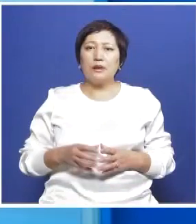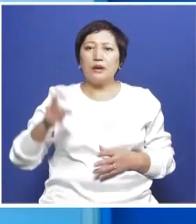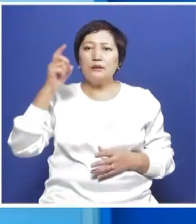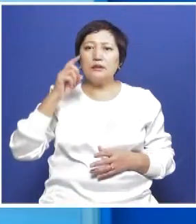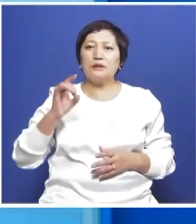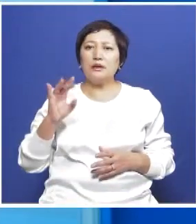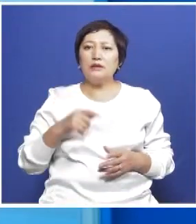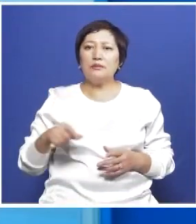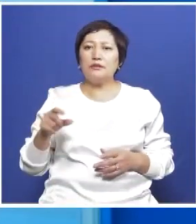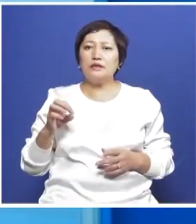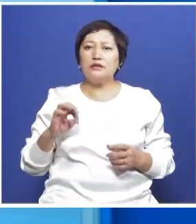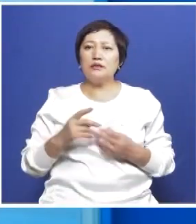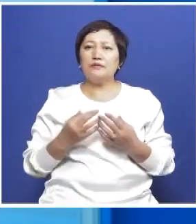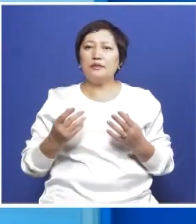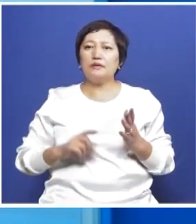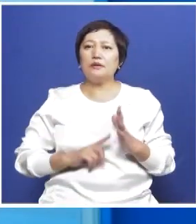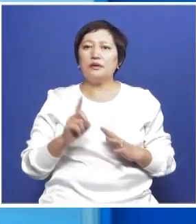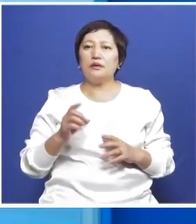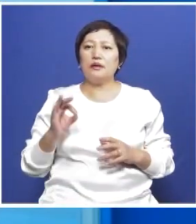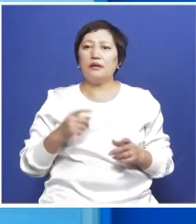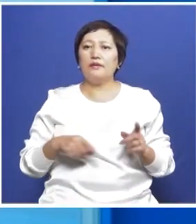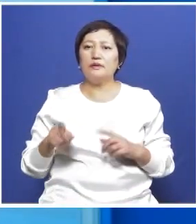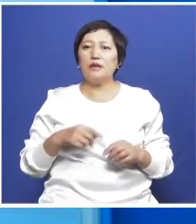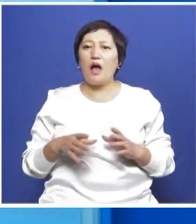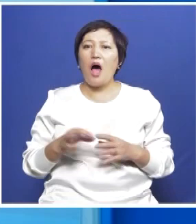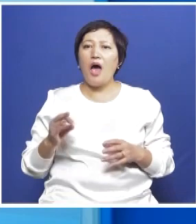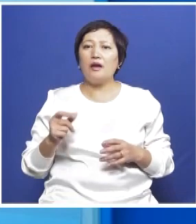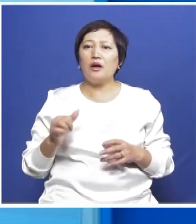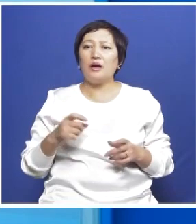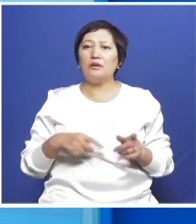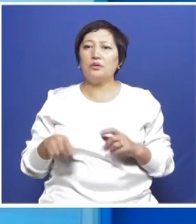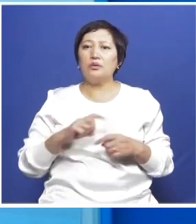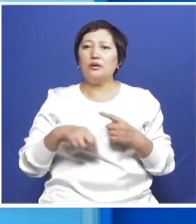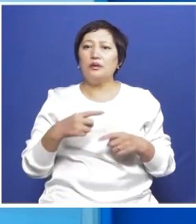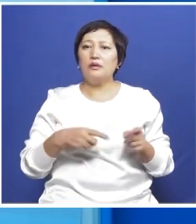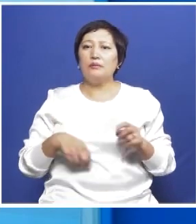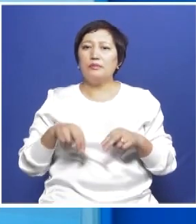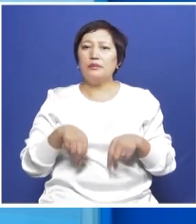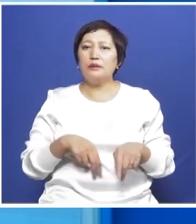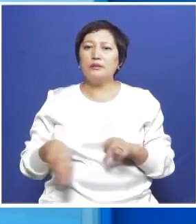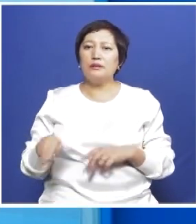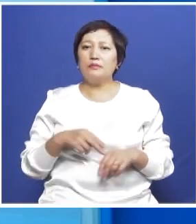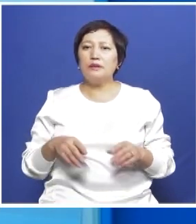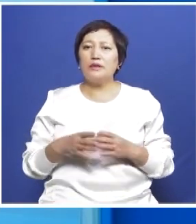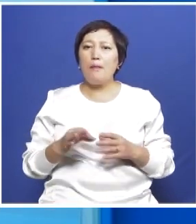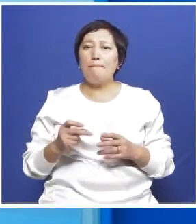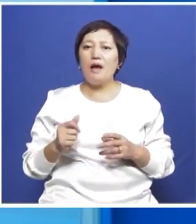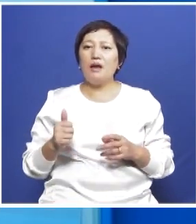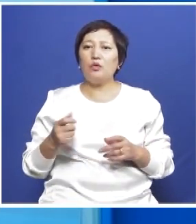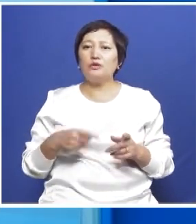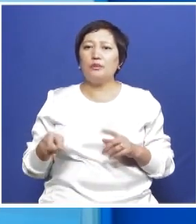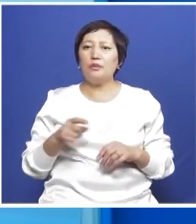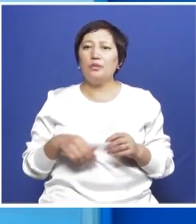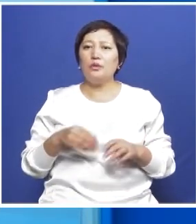Қазақстан Республикасының цифрлық даму инновациялар және аэроғарыш өнеркәсібі министрлігінің вице-министрі Мәлік